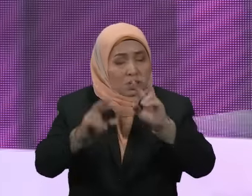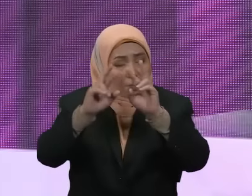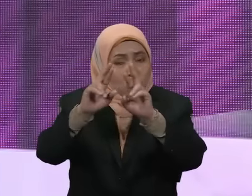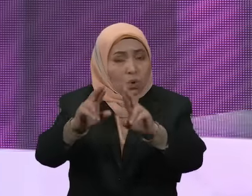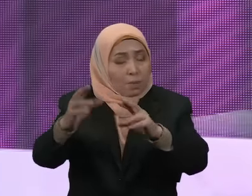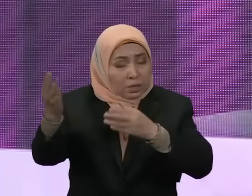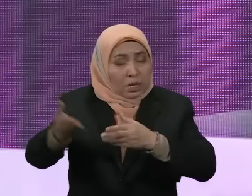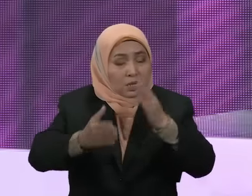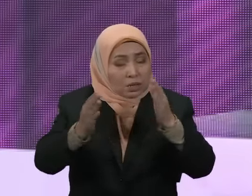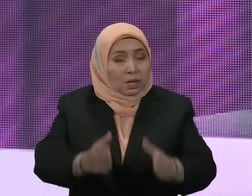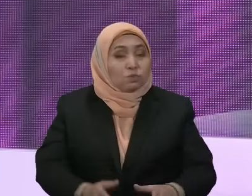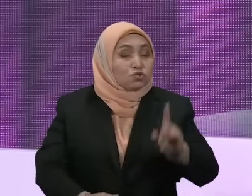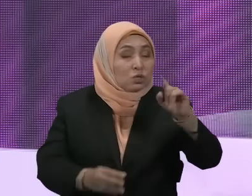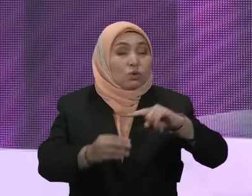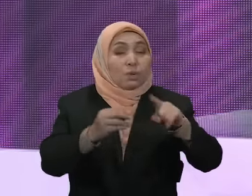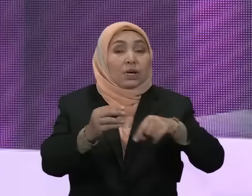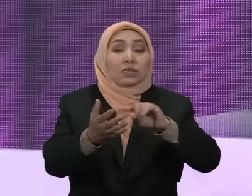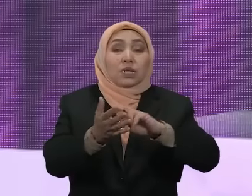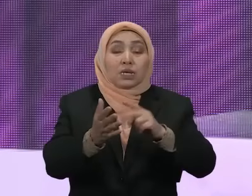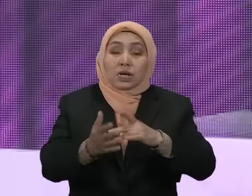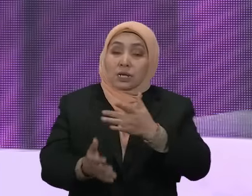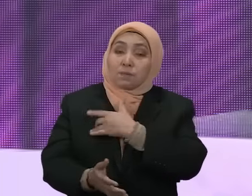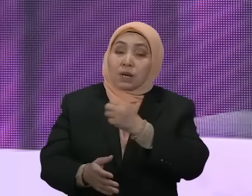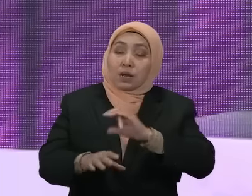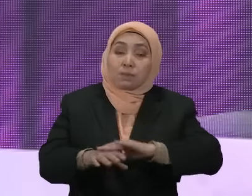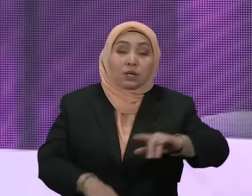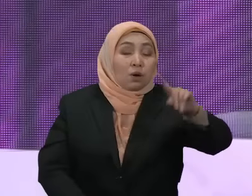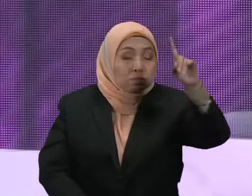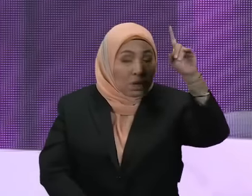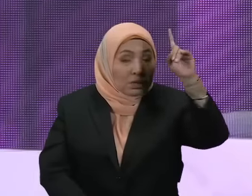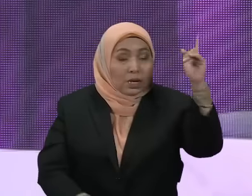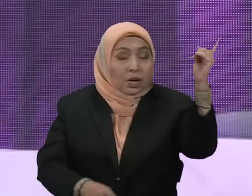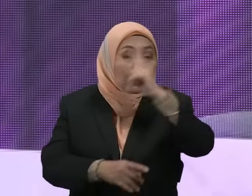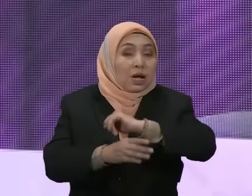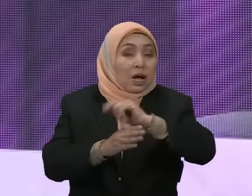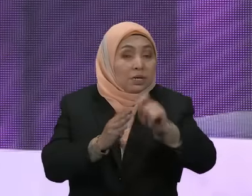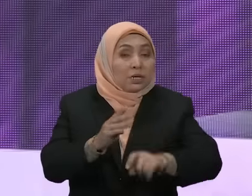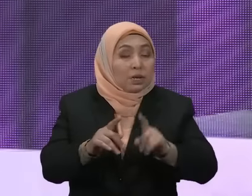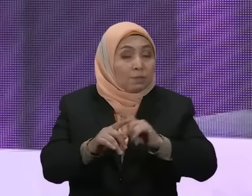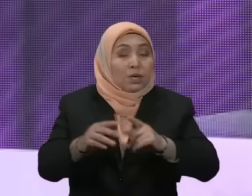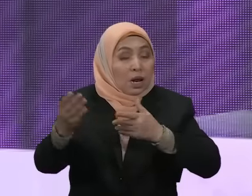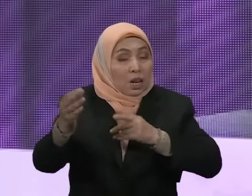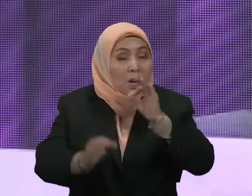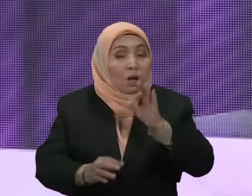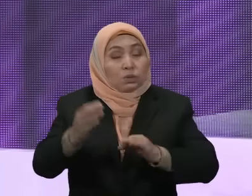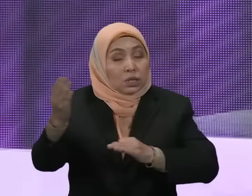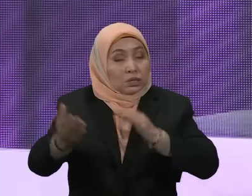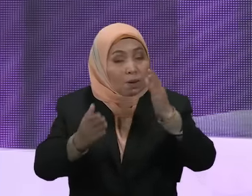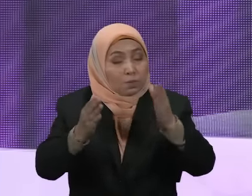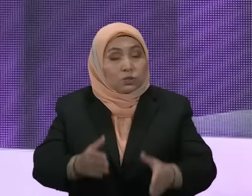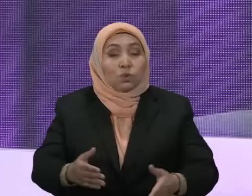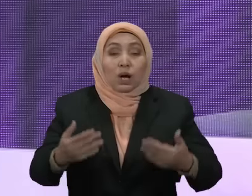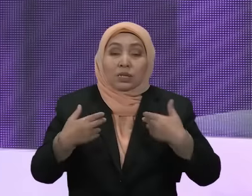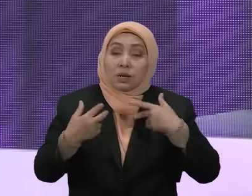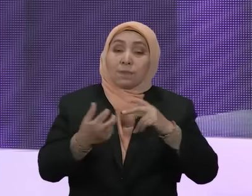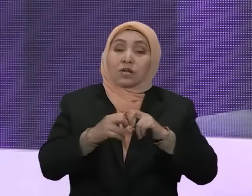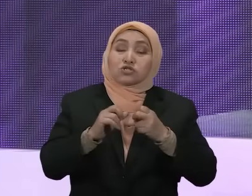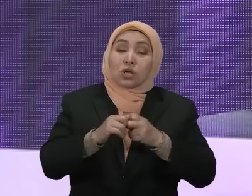tetamu satu perkara, itu tanda untuk keimanan pada Allah dan hari akhir. Tetapi kalau tetamu itu dia ada